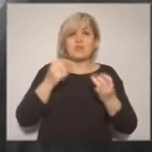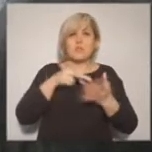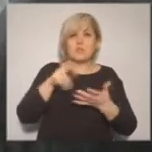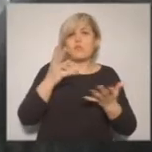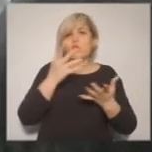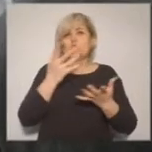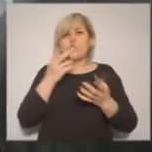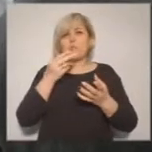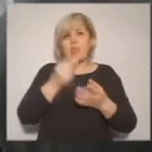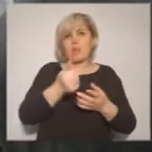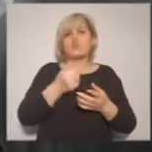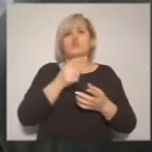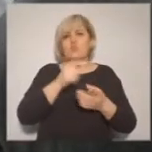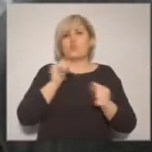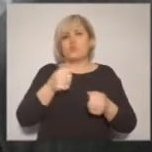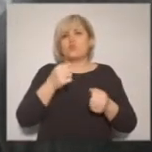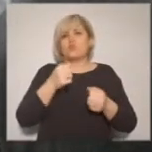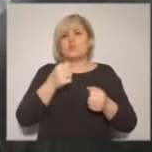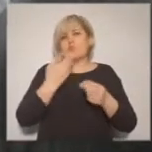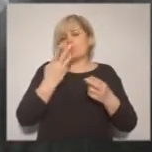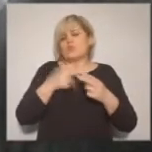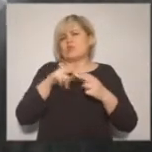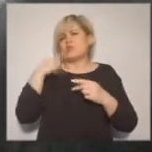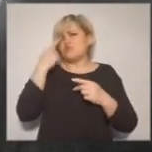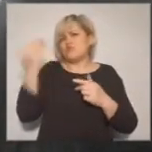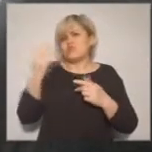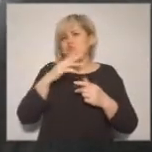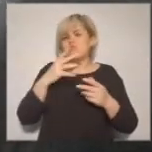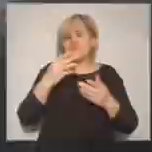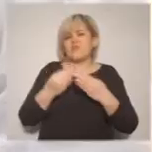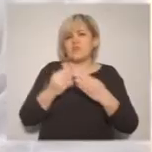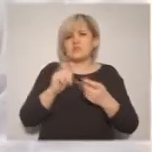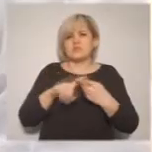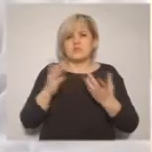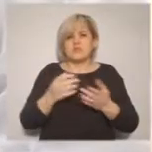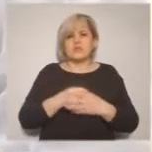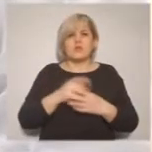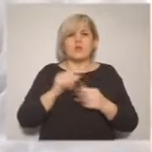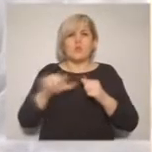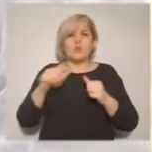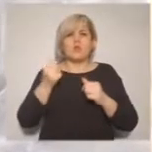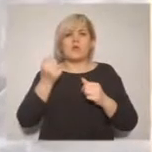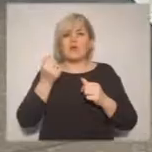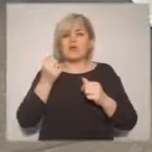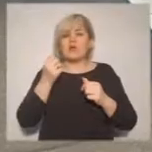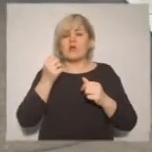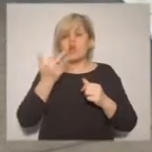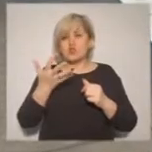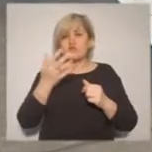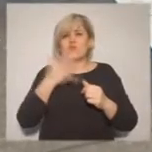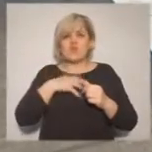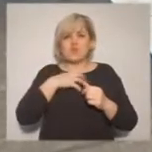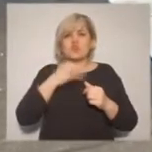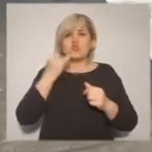платную клинику и начнет сдавать там, но это его личная инициатива, его, так сказать, финансы. Кроме количества, важно и качество.